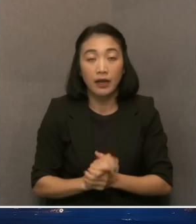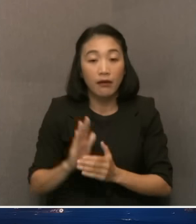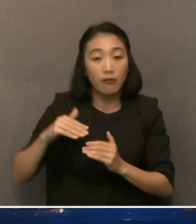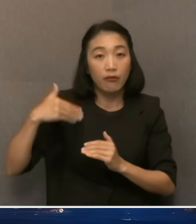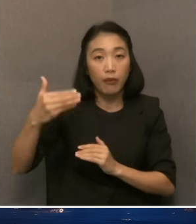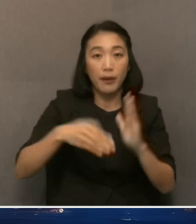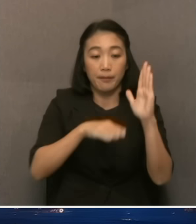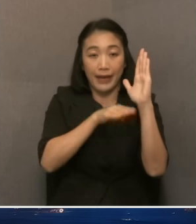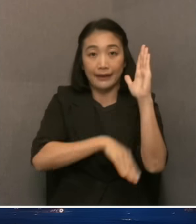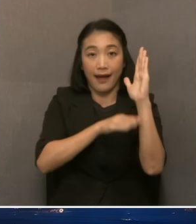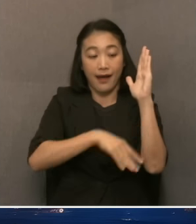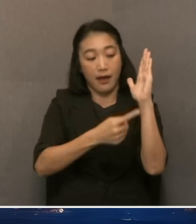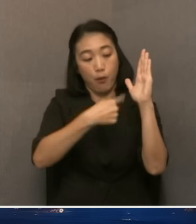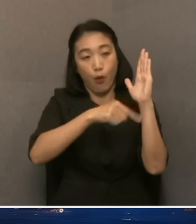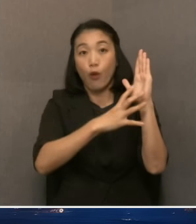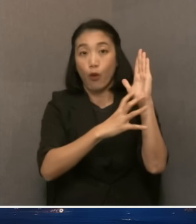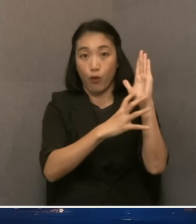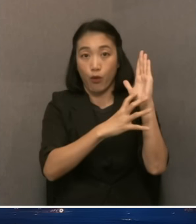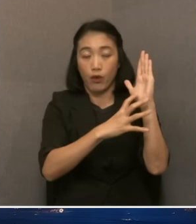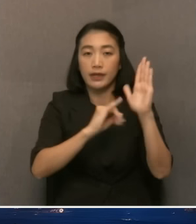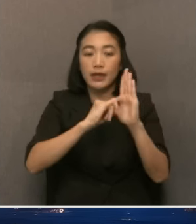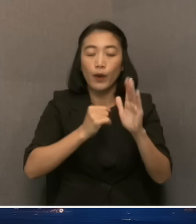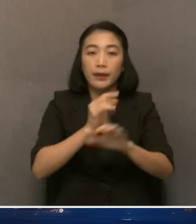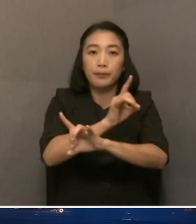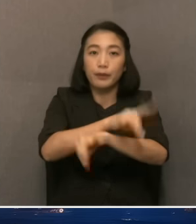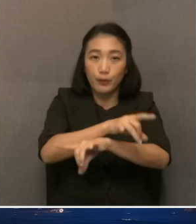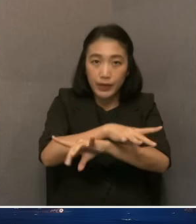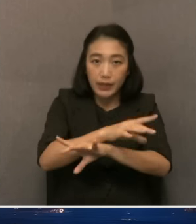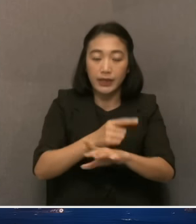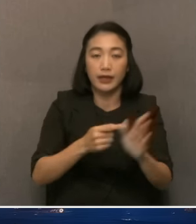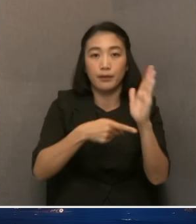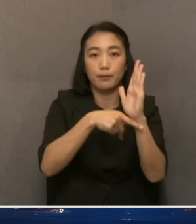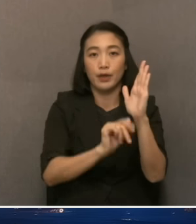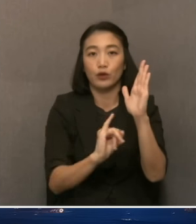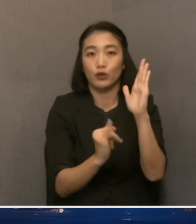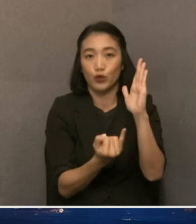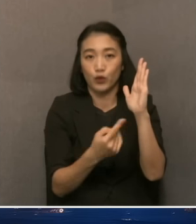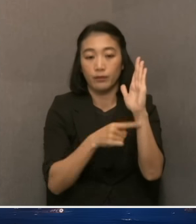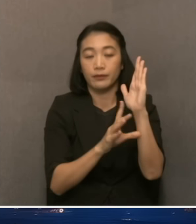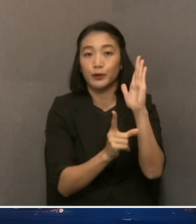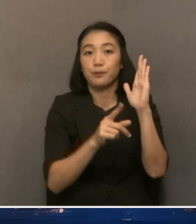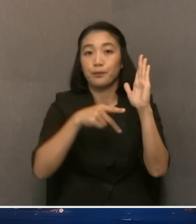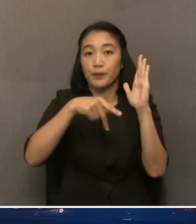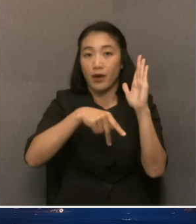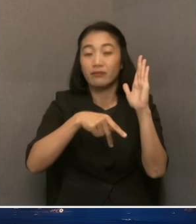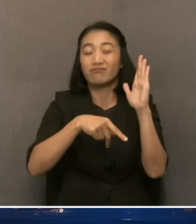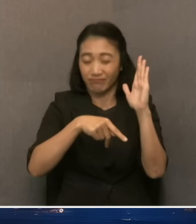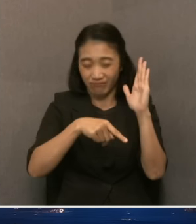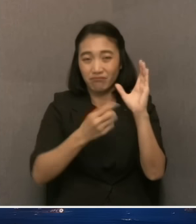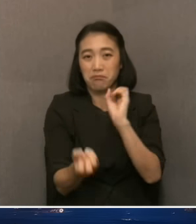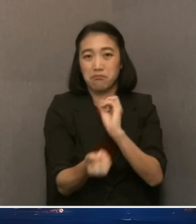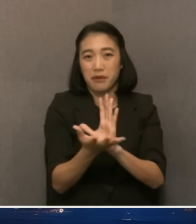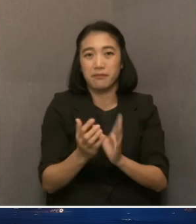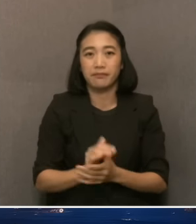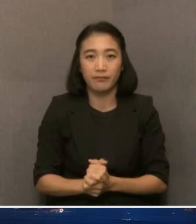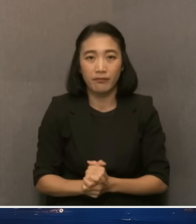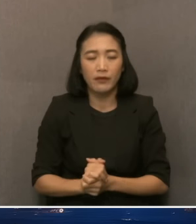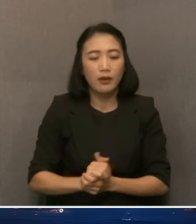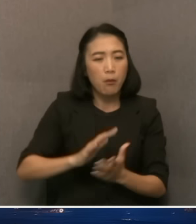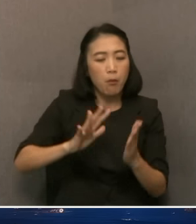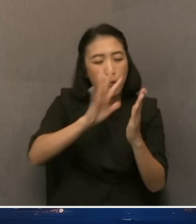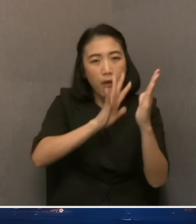ภาคใต้ตอนบนในพื้นที่จังหวัดเพชรบุรีประจวบคีรีขันธ์และชุมพรด้วยในขณะที่ภาพรวมฝนทั่ว